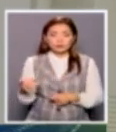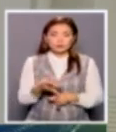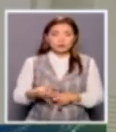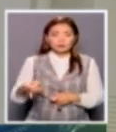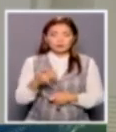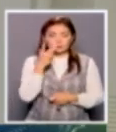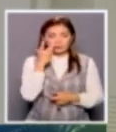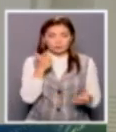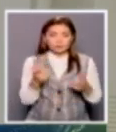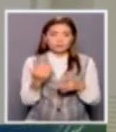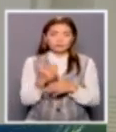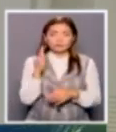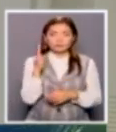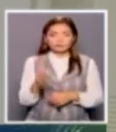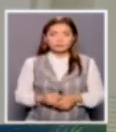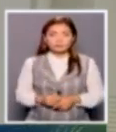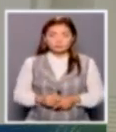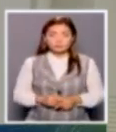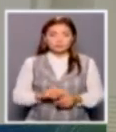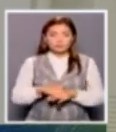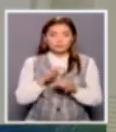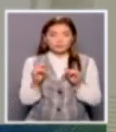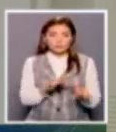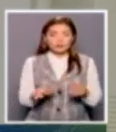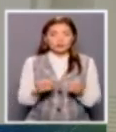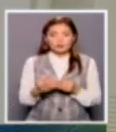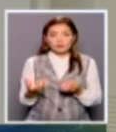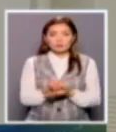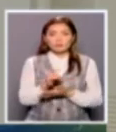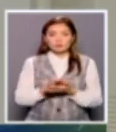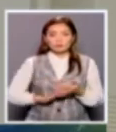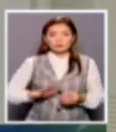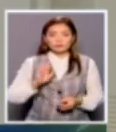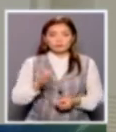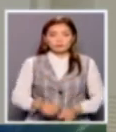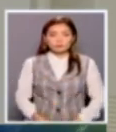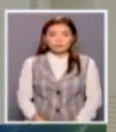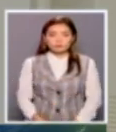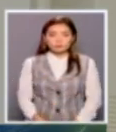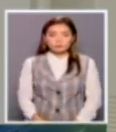района всегда готовы прийти нам помощь. Такие благородные дела найдут свое продолжение.